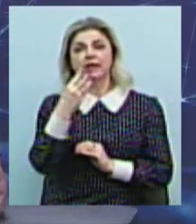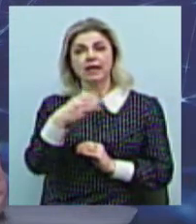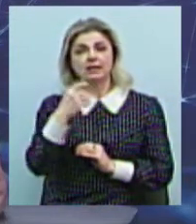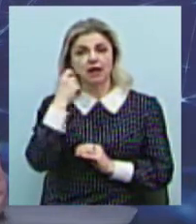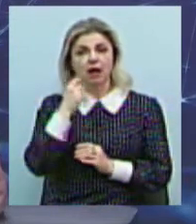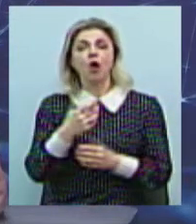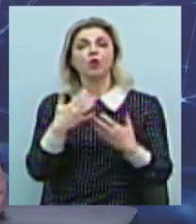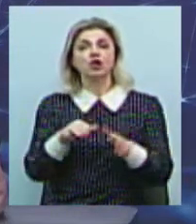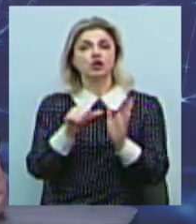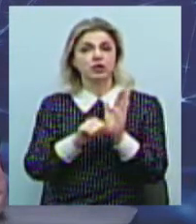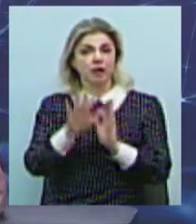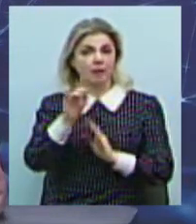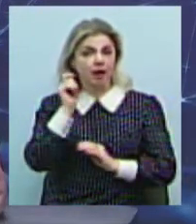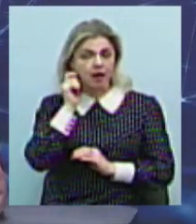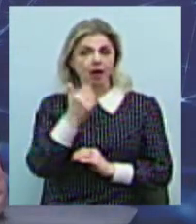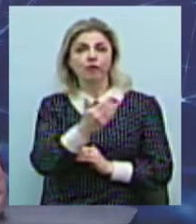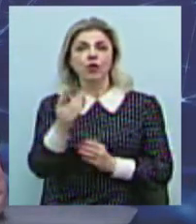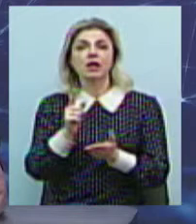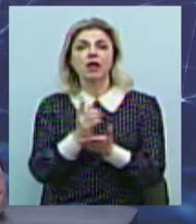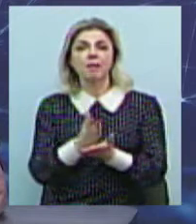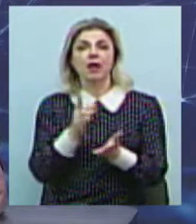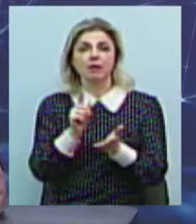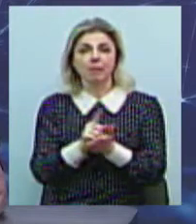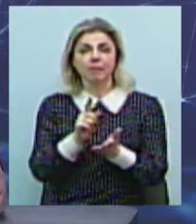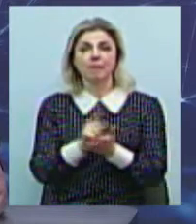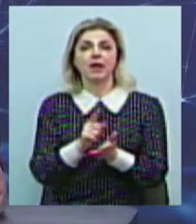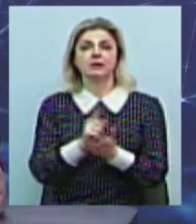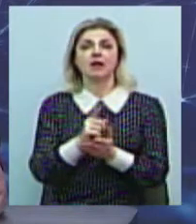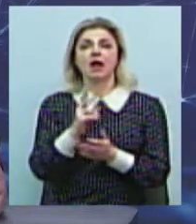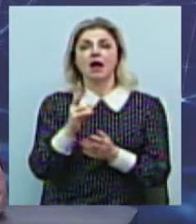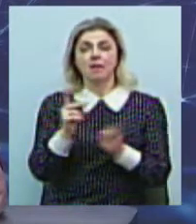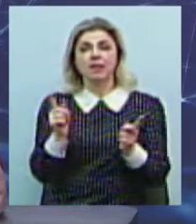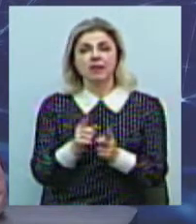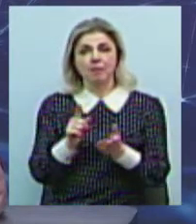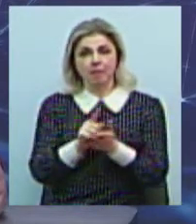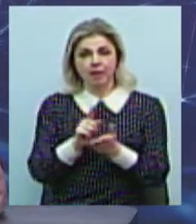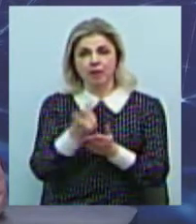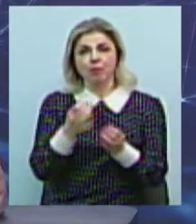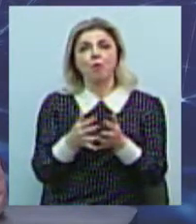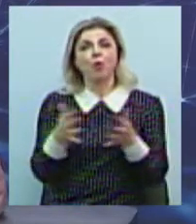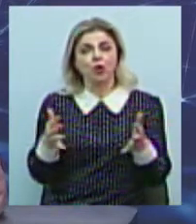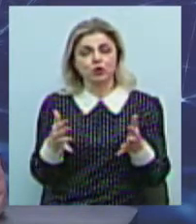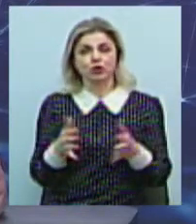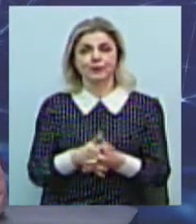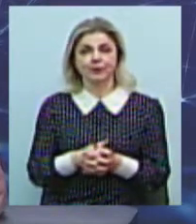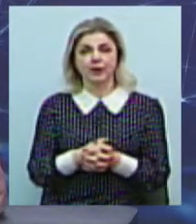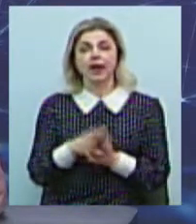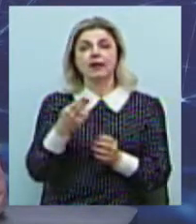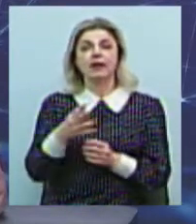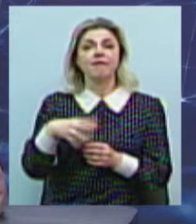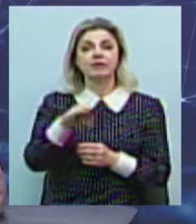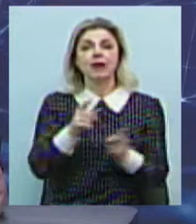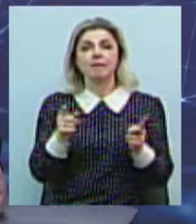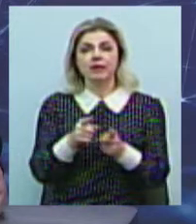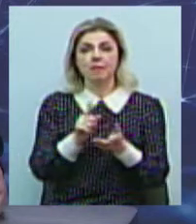досягли 65 років, вони мають право на мінімальну пенсію не так, як всі, а на трошки більшу. Тобто для всіх мінімальна